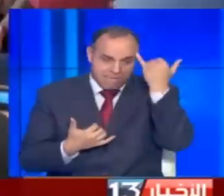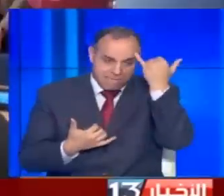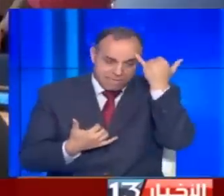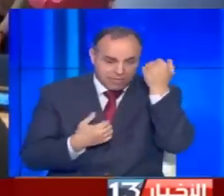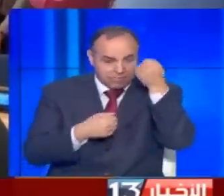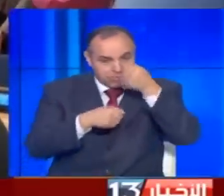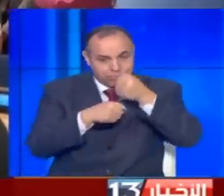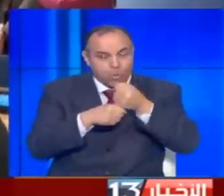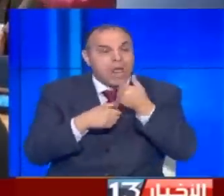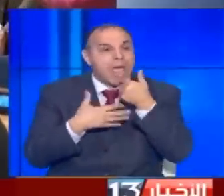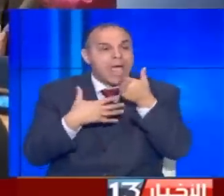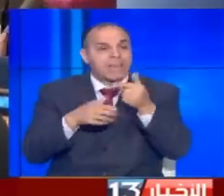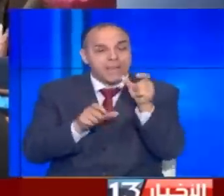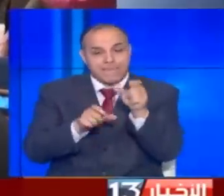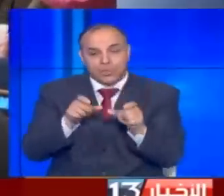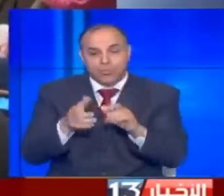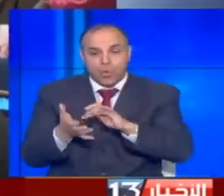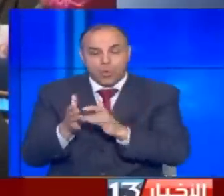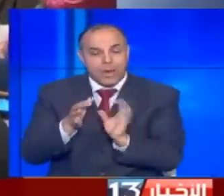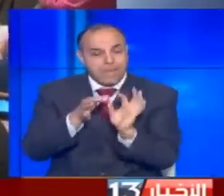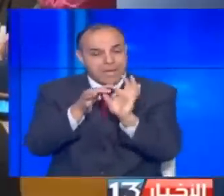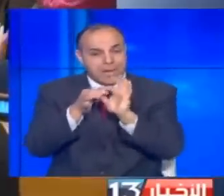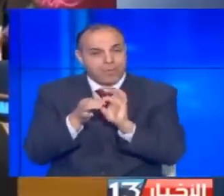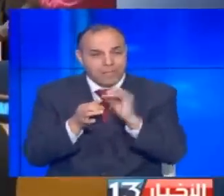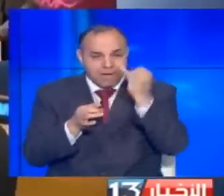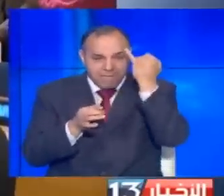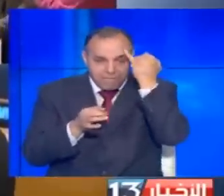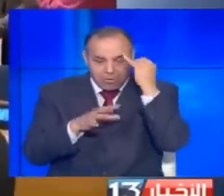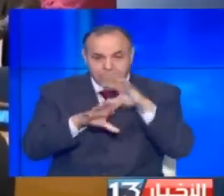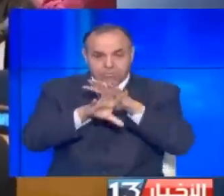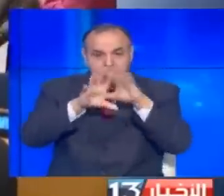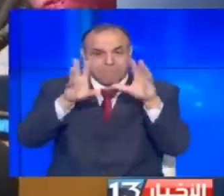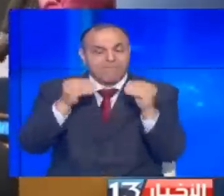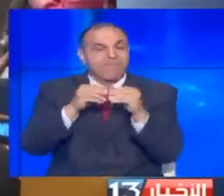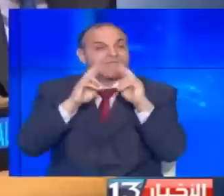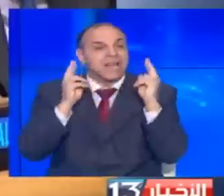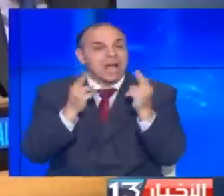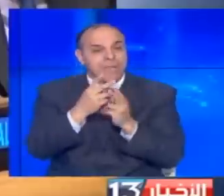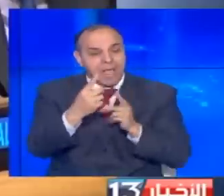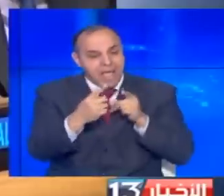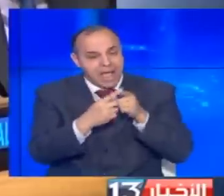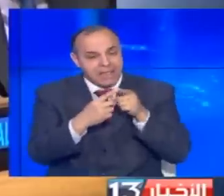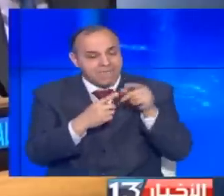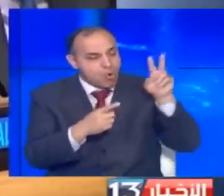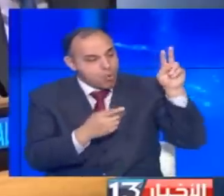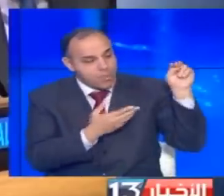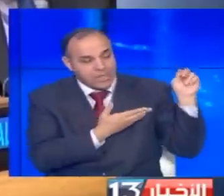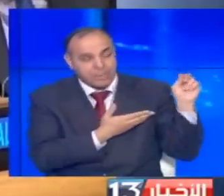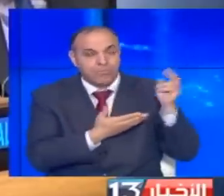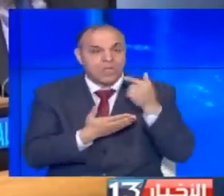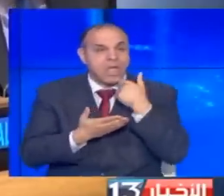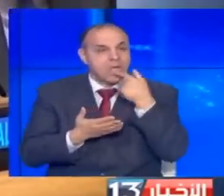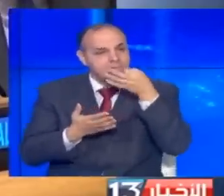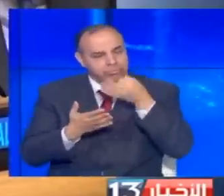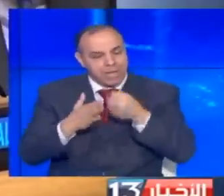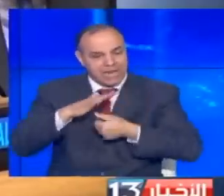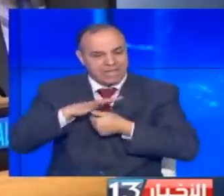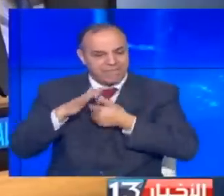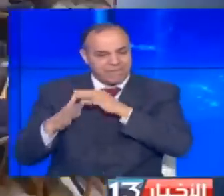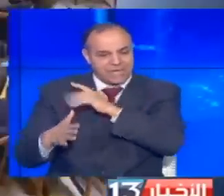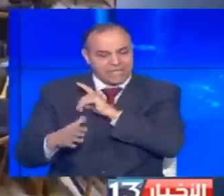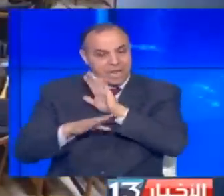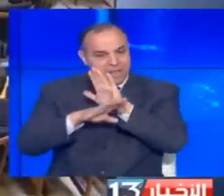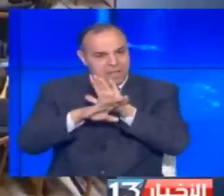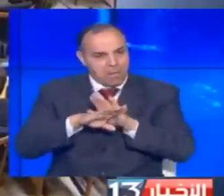انشئت على اساسها المجموعه مرتبطه بمبادئ الاجماع الدولي واهداف الامم المتحده مشددا على ضروره ضمان